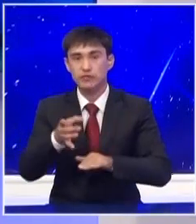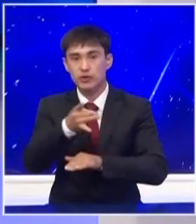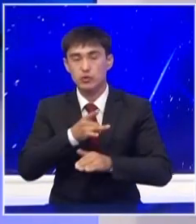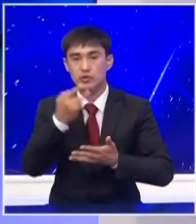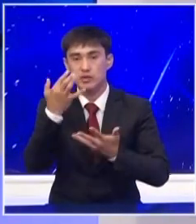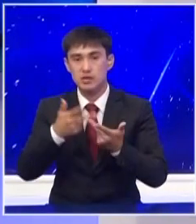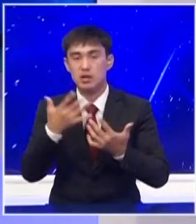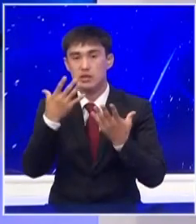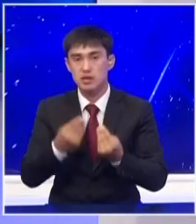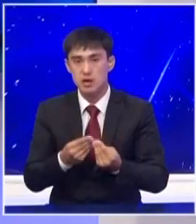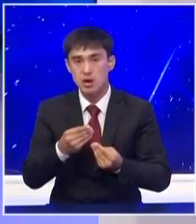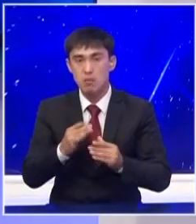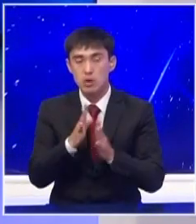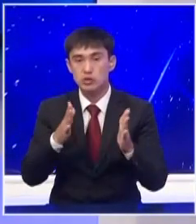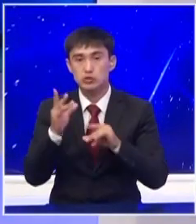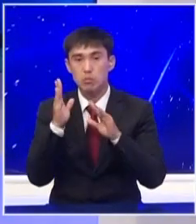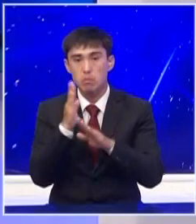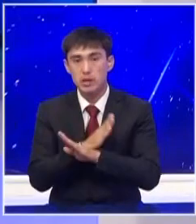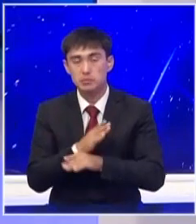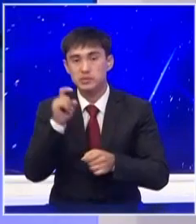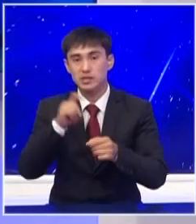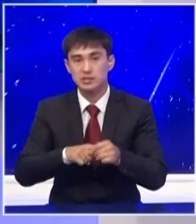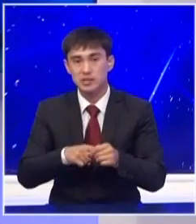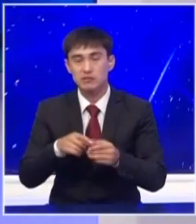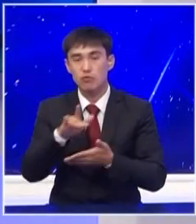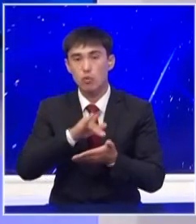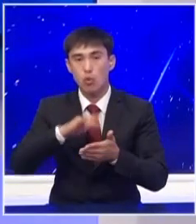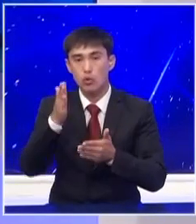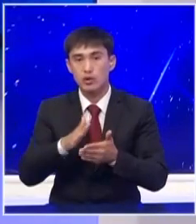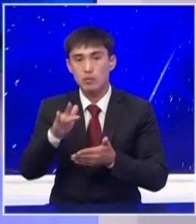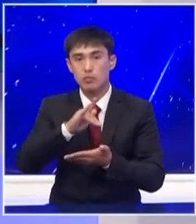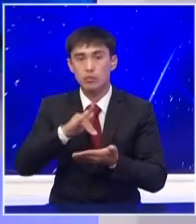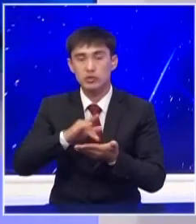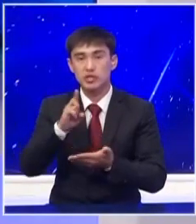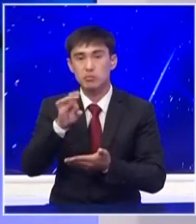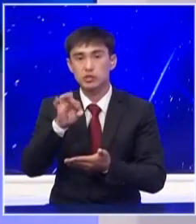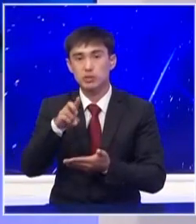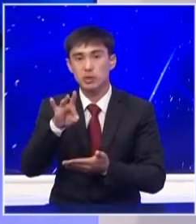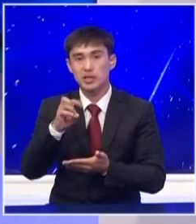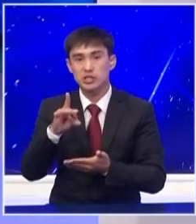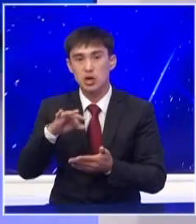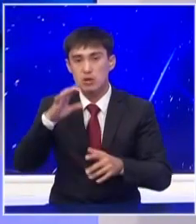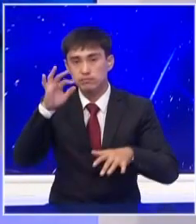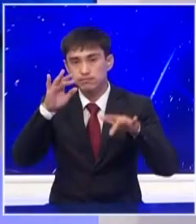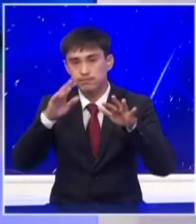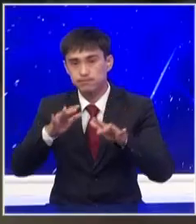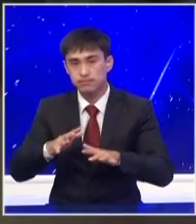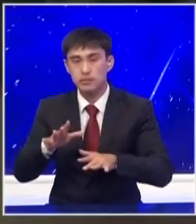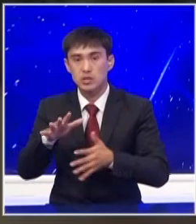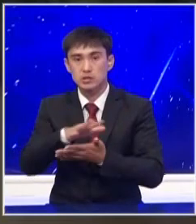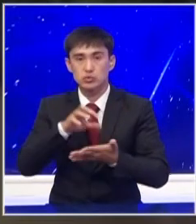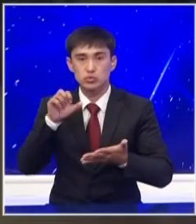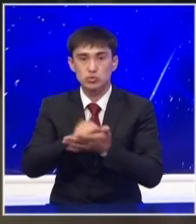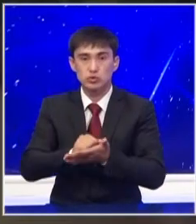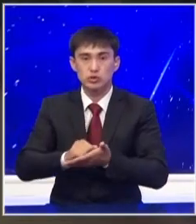уже несколько дней. Большинство погибших зарегистрировано в горном штате Химачал-Прадеш. Бурные потоки нанесли